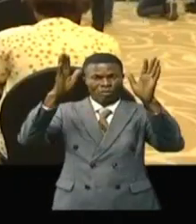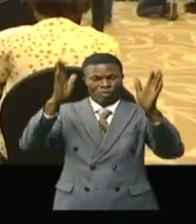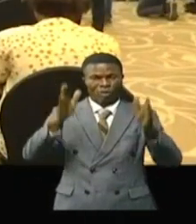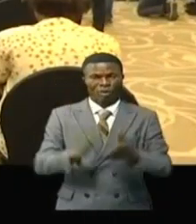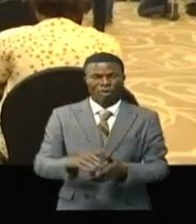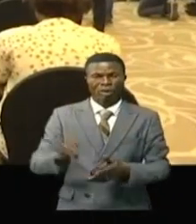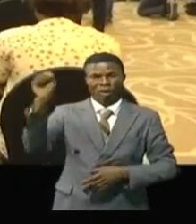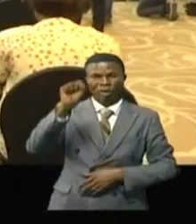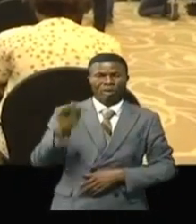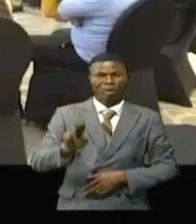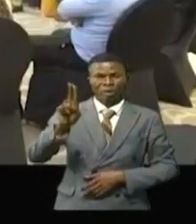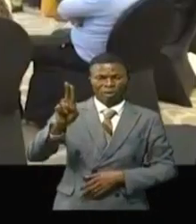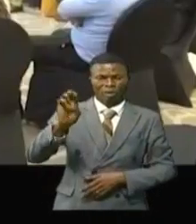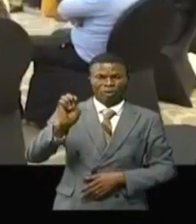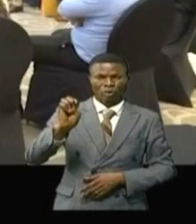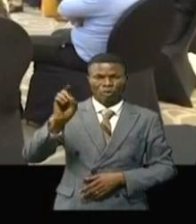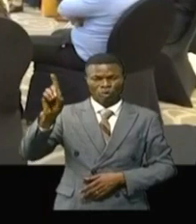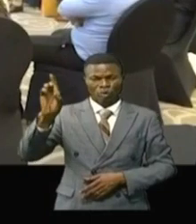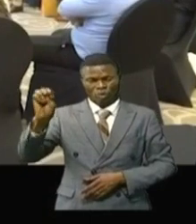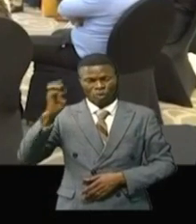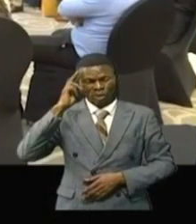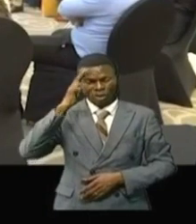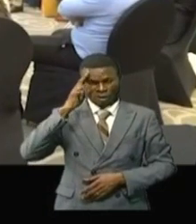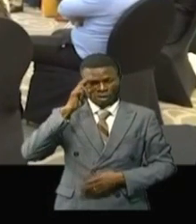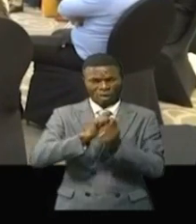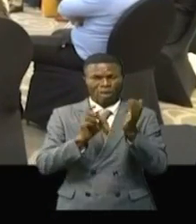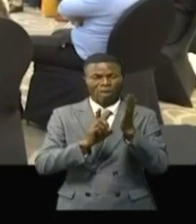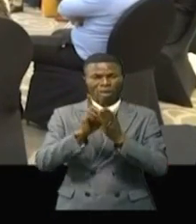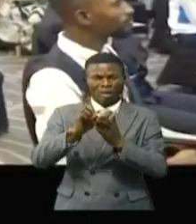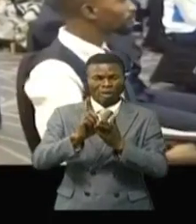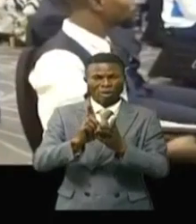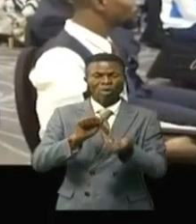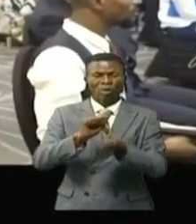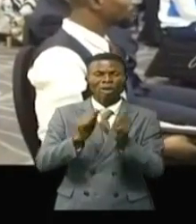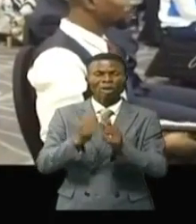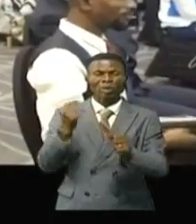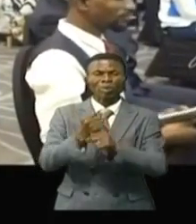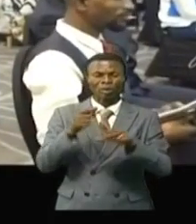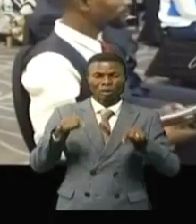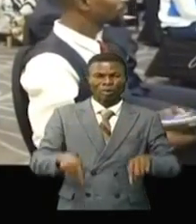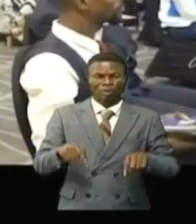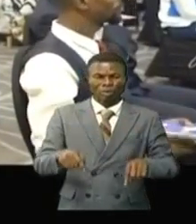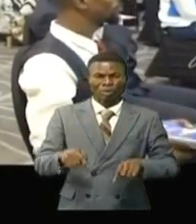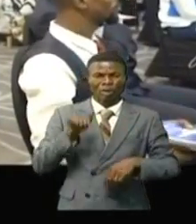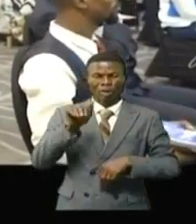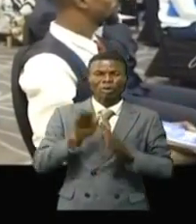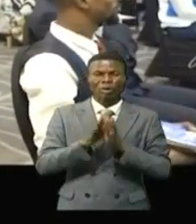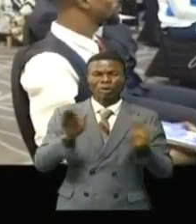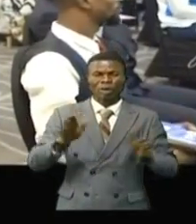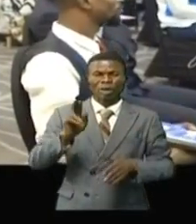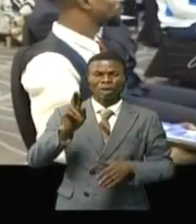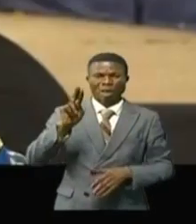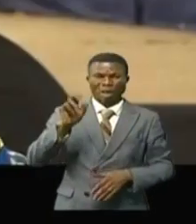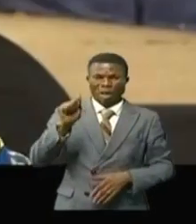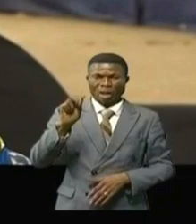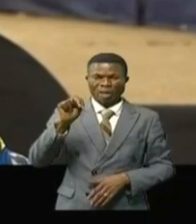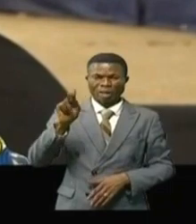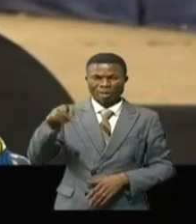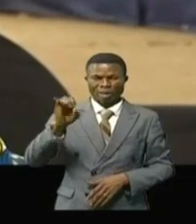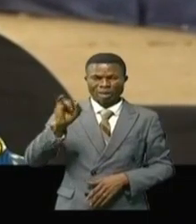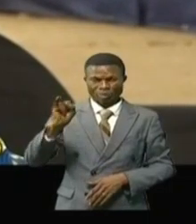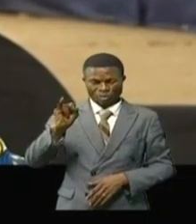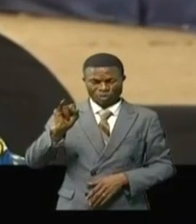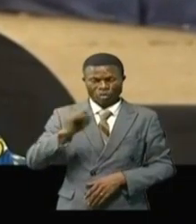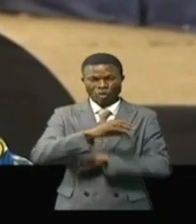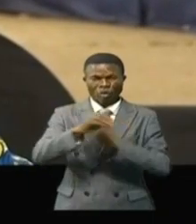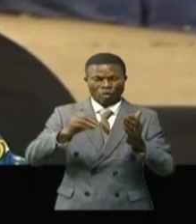Suède, ce sommet permet de réfléchir sur le développement du marché de l'emploi en RDC, le directeur général de la NAPI estime que l'homme est au